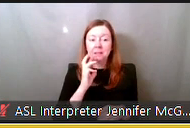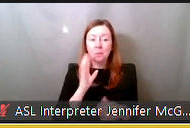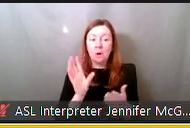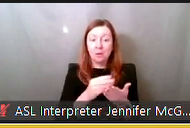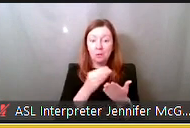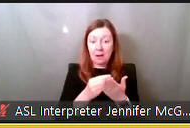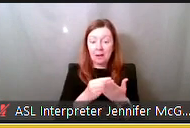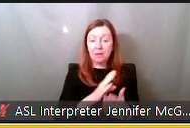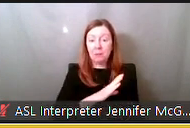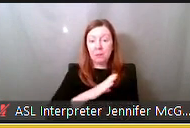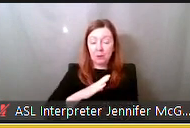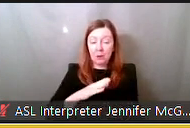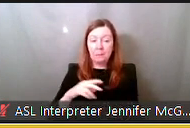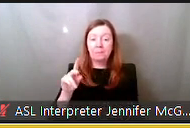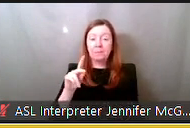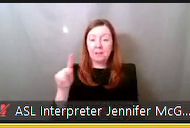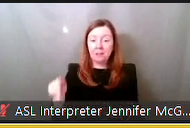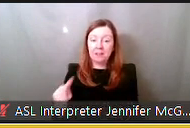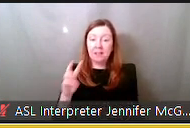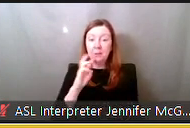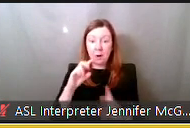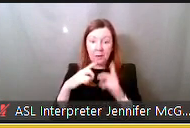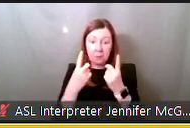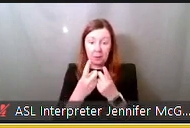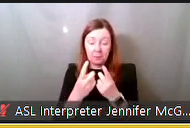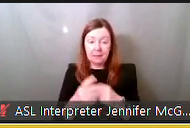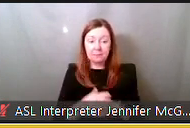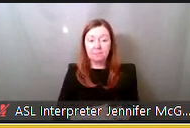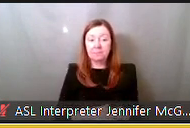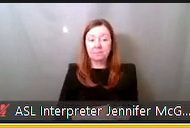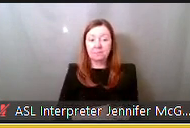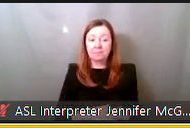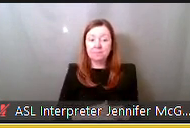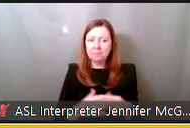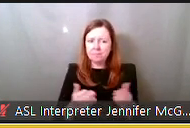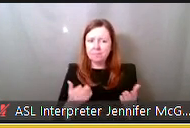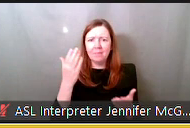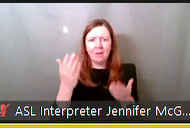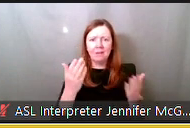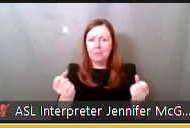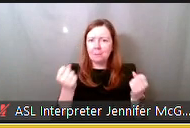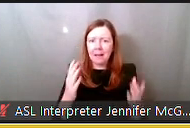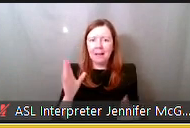接下来一个是说到是防止断水的一个情况。